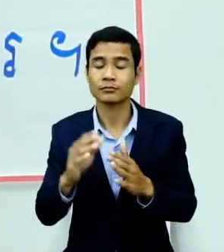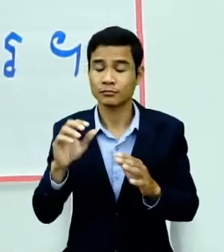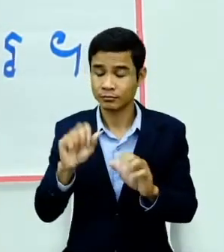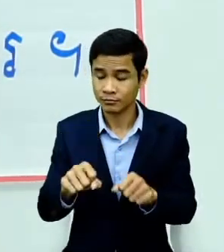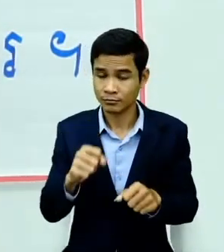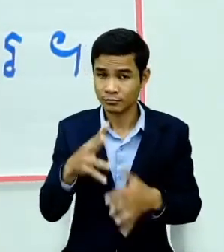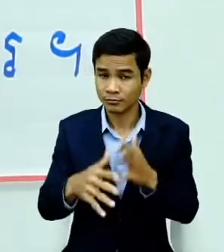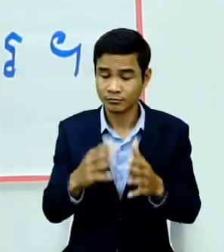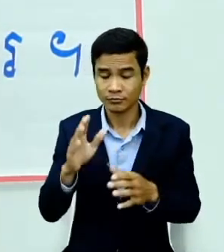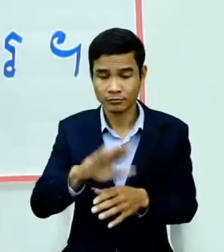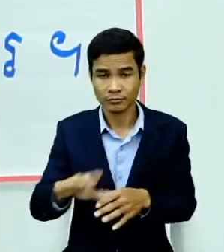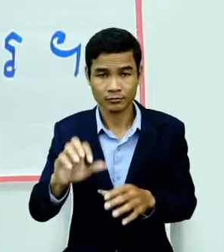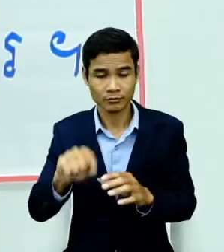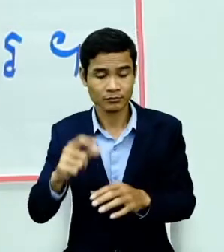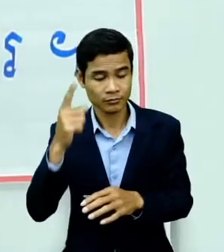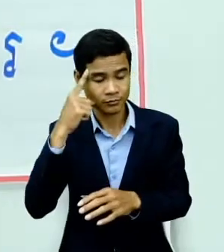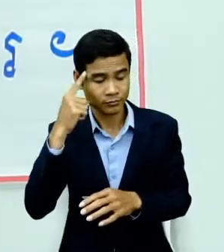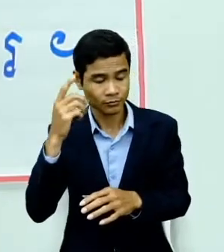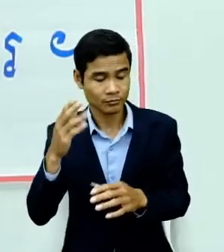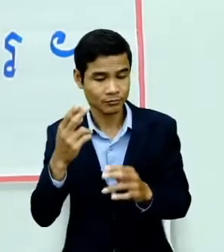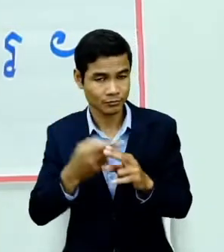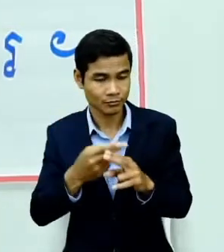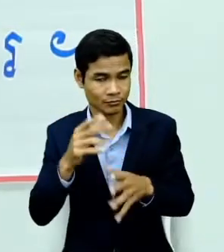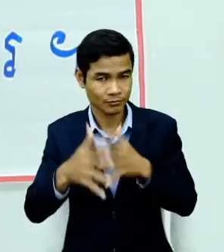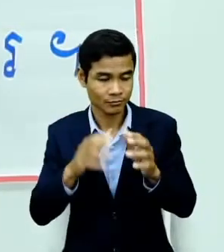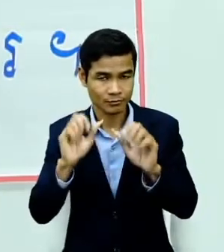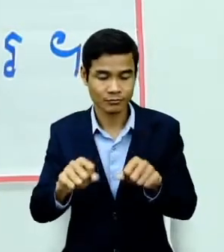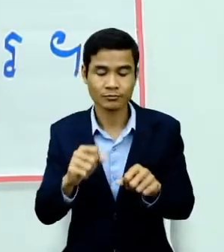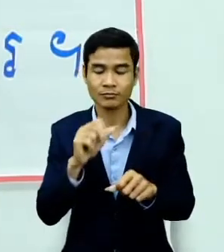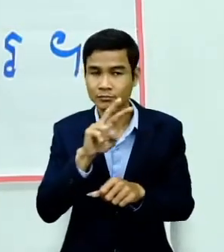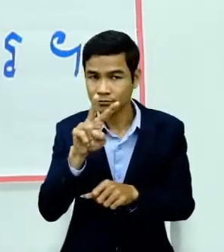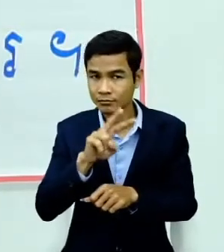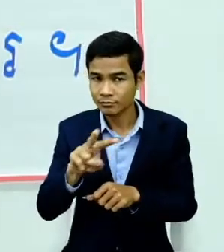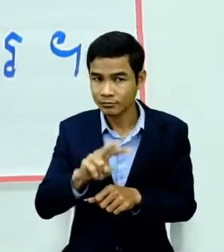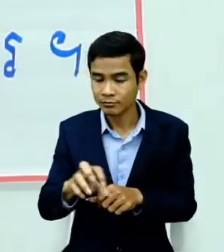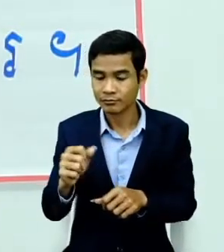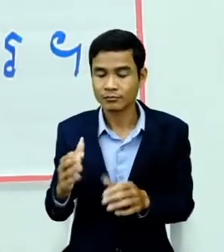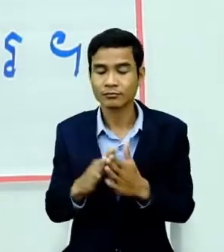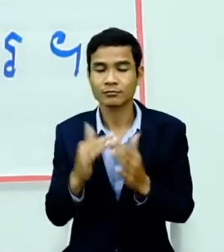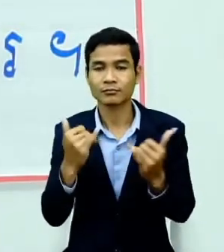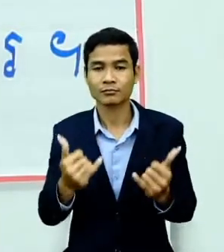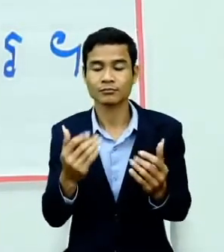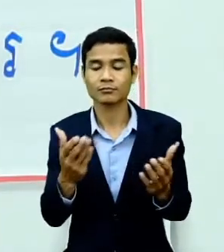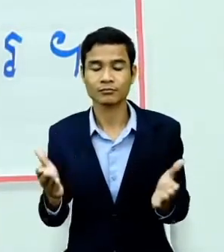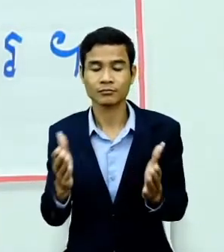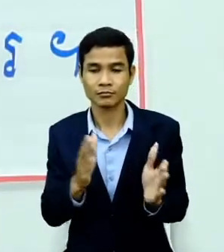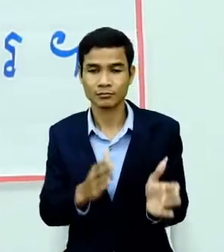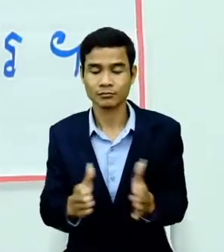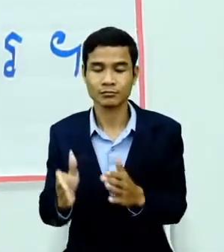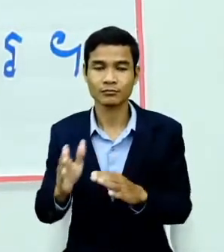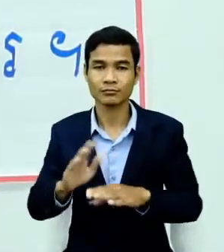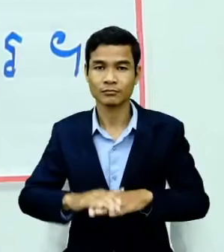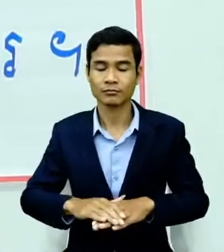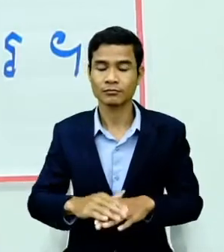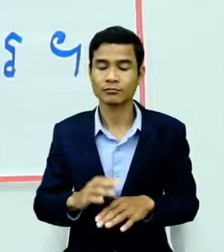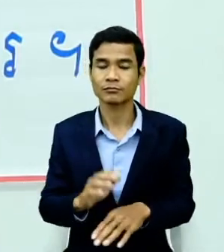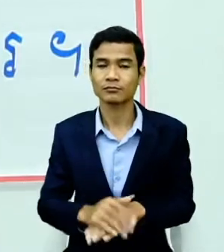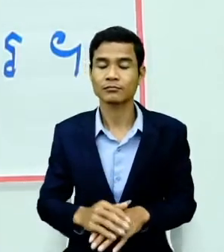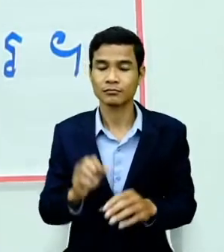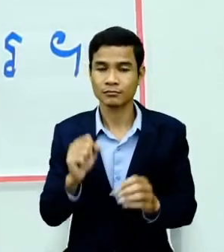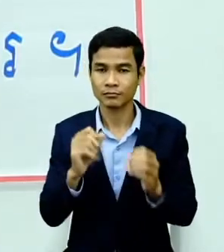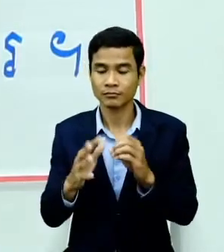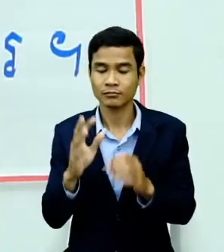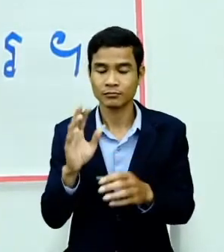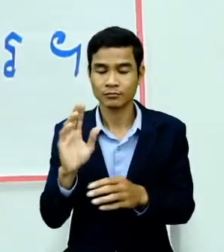នប្រកាសជាចេះអានដែរមិនអញ្ចឹងហ៎ចាអរគុណឥឡូវកូនត្រៀមនឹងអស់គ្នាដាក់ដៃដូចអ្នកគ្រូចាប់ផ្ដើ